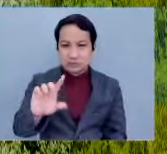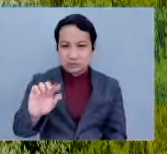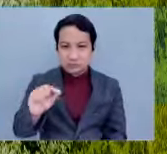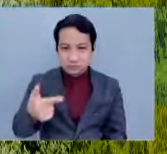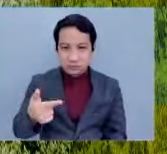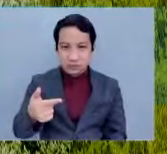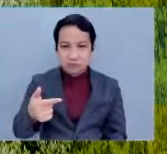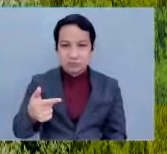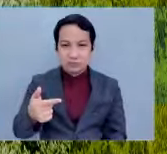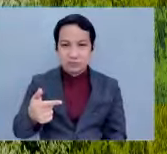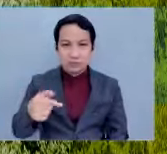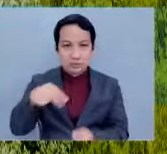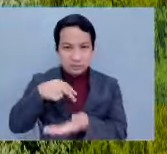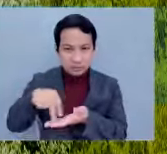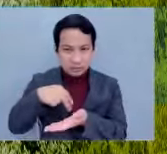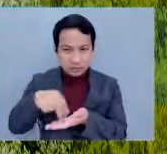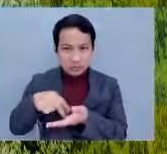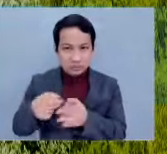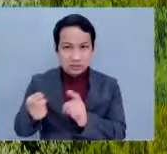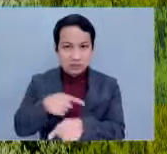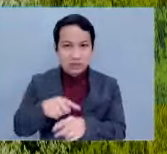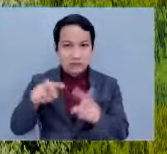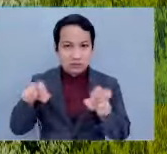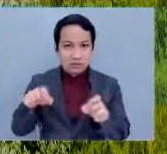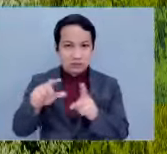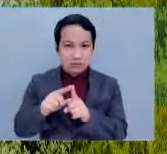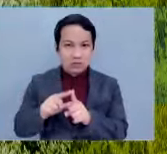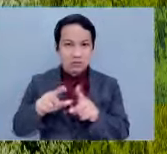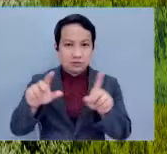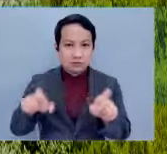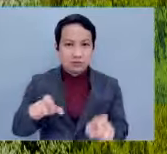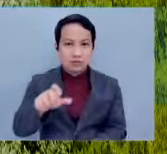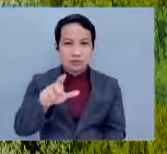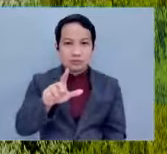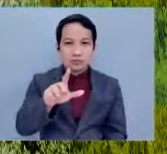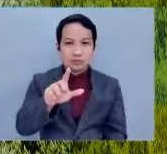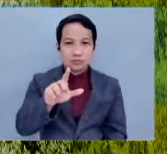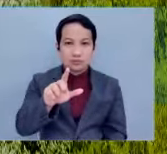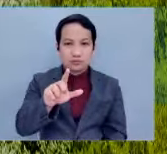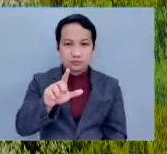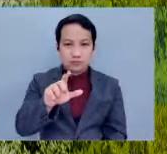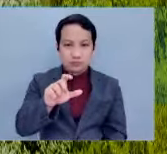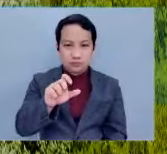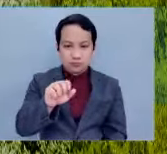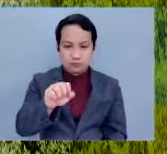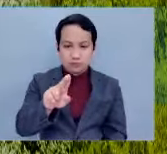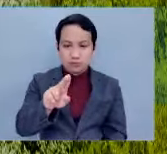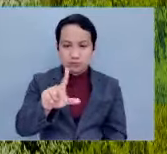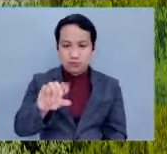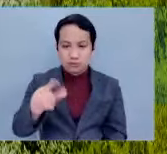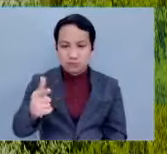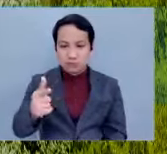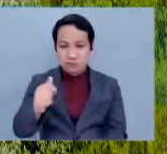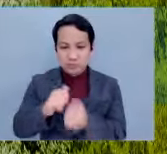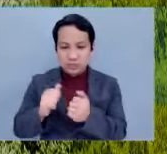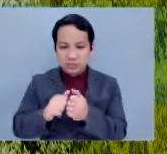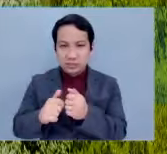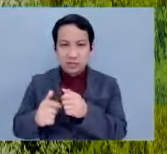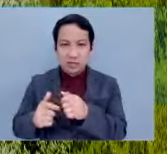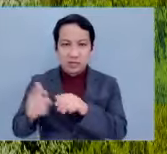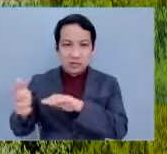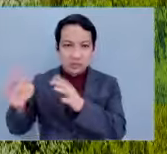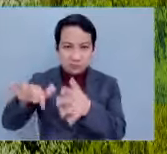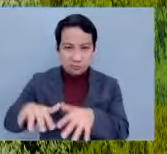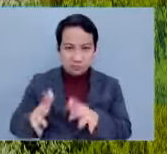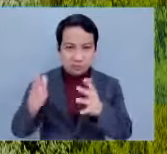na sayaw mula sa salitang sulog, alon, paggalaw ng tubig, no, ay pinaniniwalaan